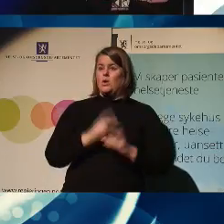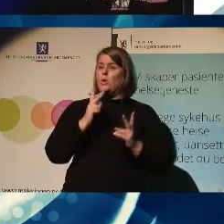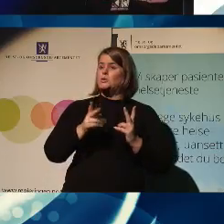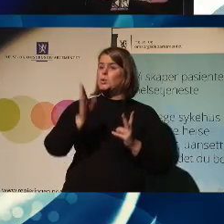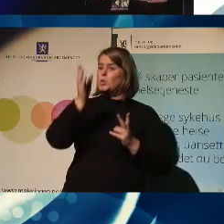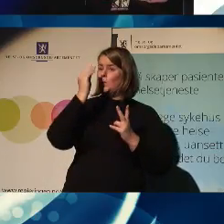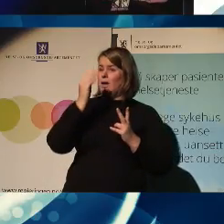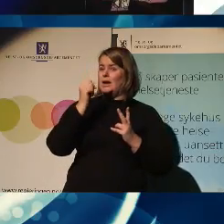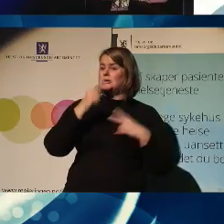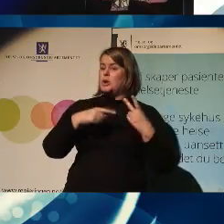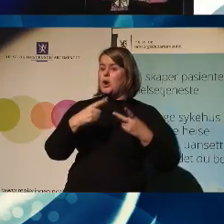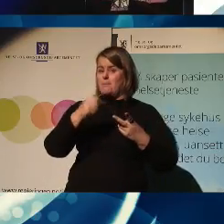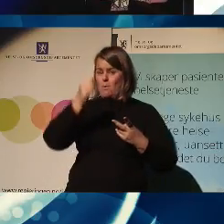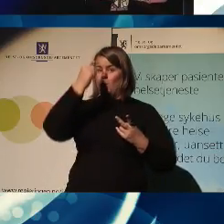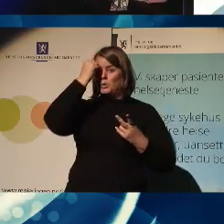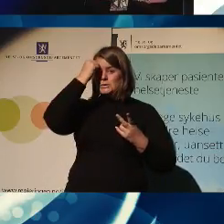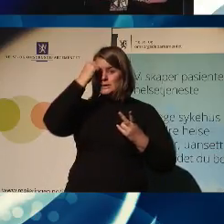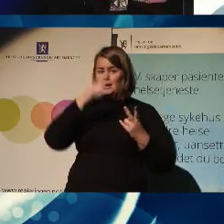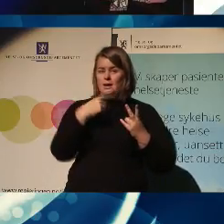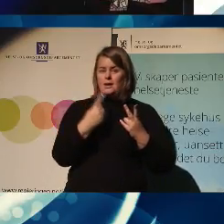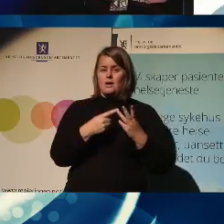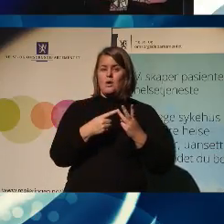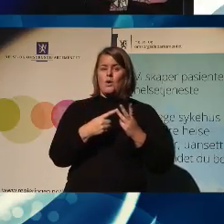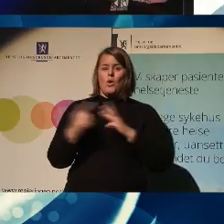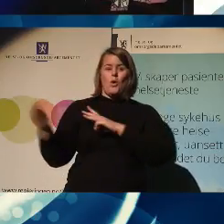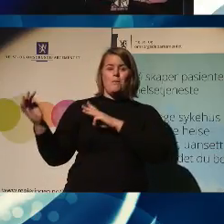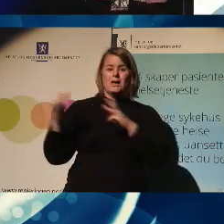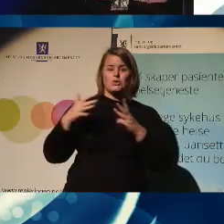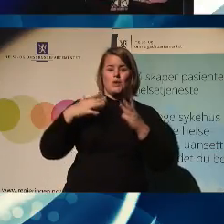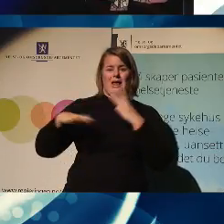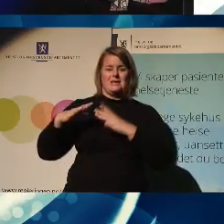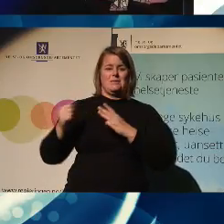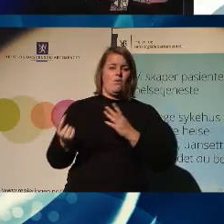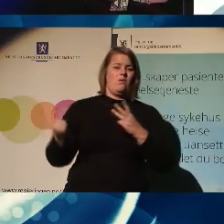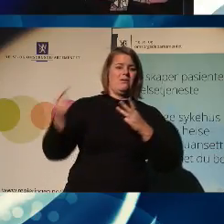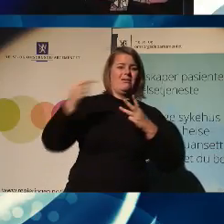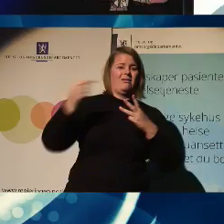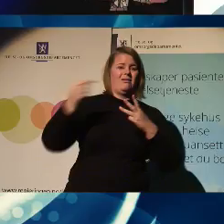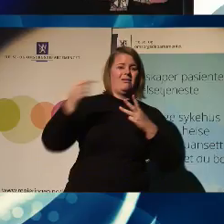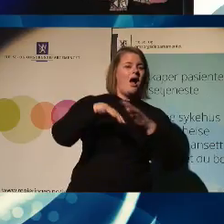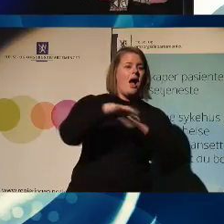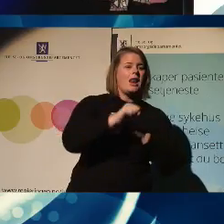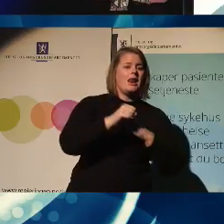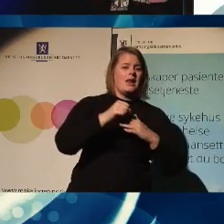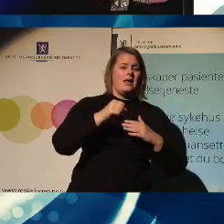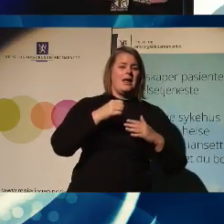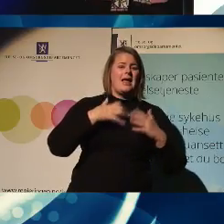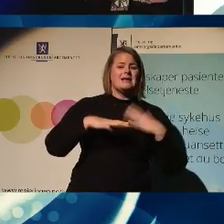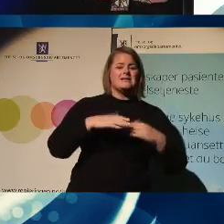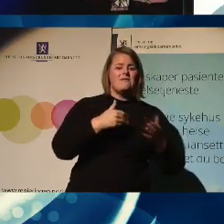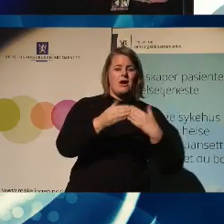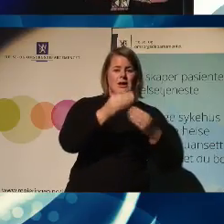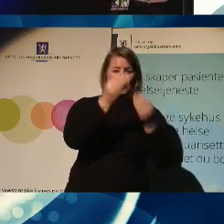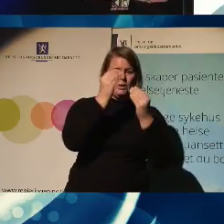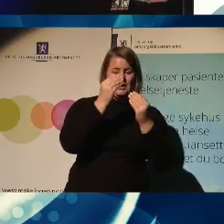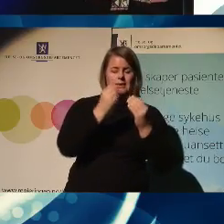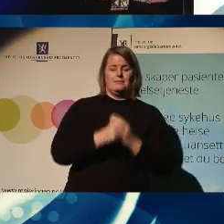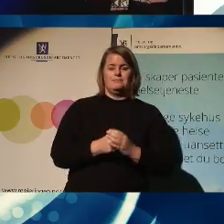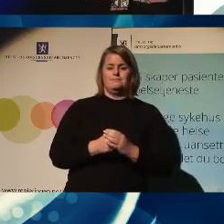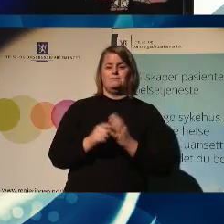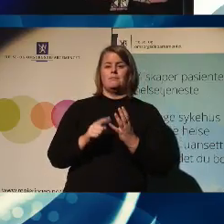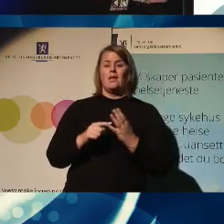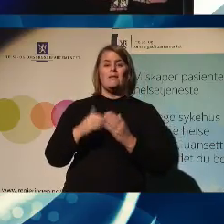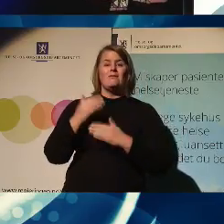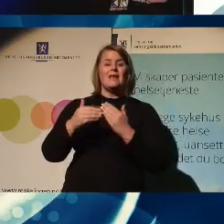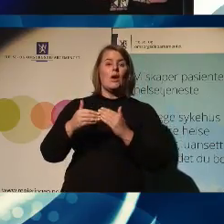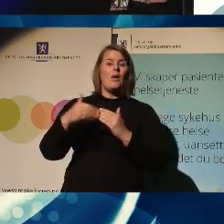utdanningsløp og inkluderer migrasjon og helse i alle helsefaglige utdanningsløp. Vi trenger å styrke videre- og